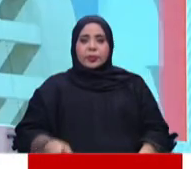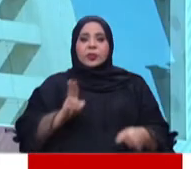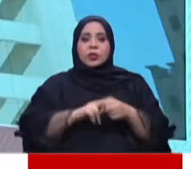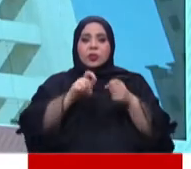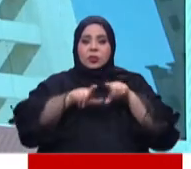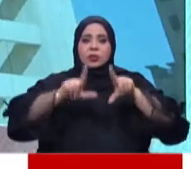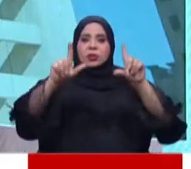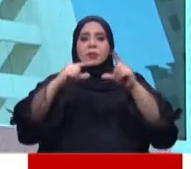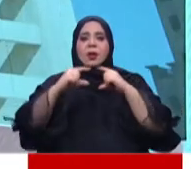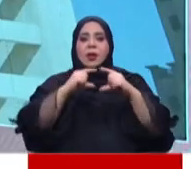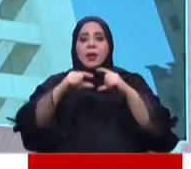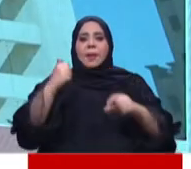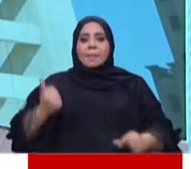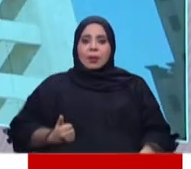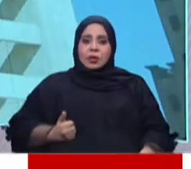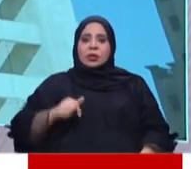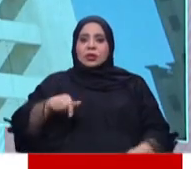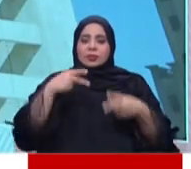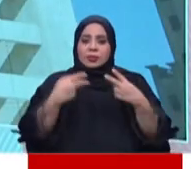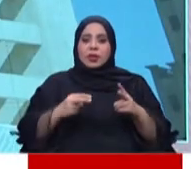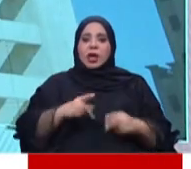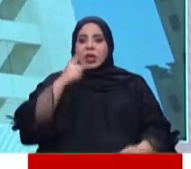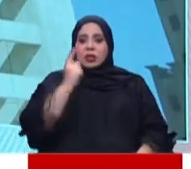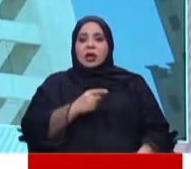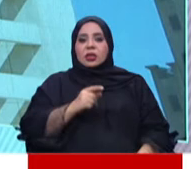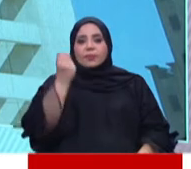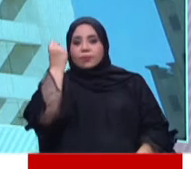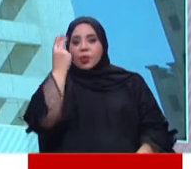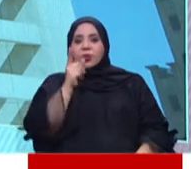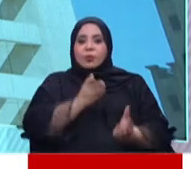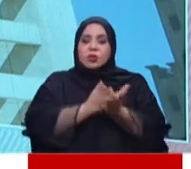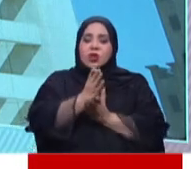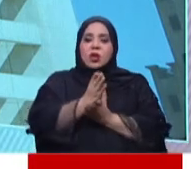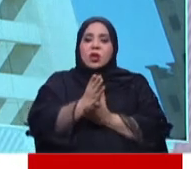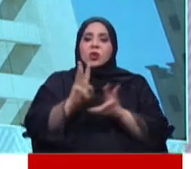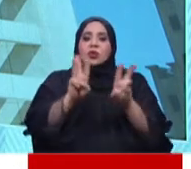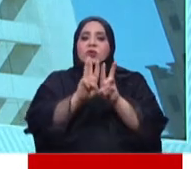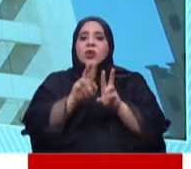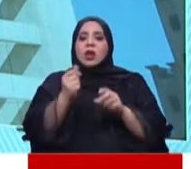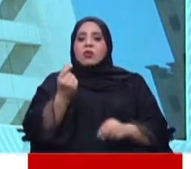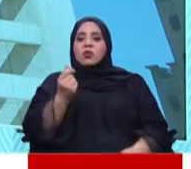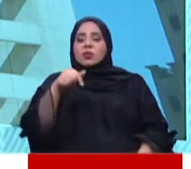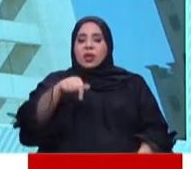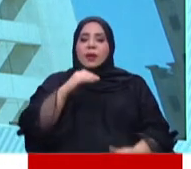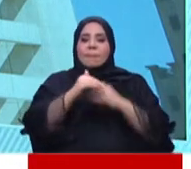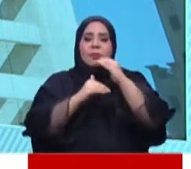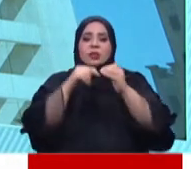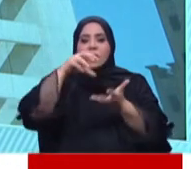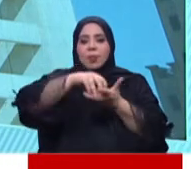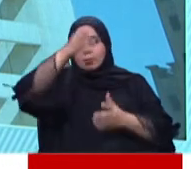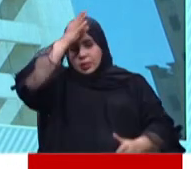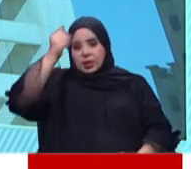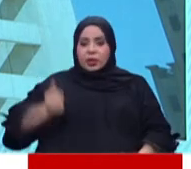أعلن مصرف البحرين المركزي عن إطلاق سلسلة من تحديات الابتكار في مجال التكنولوجيا المالية على مستوى المملكة